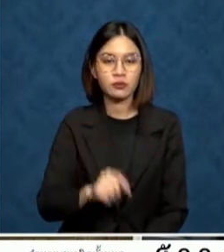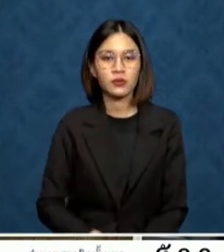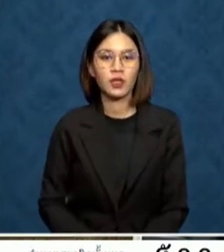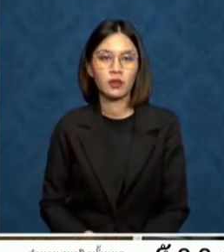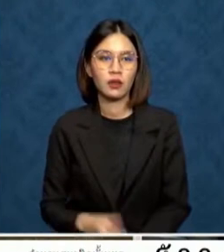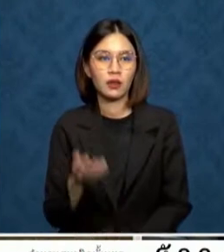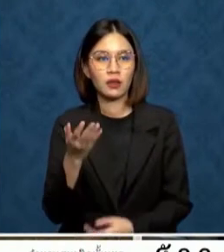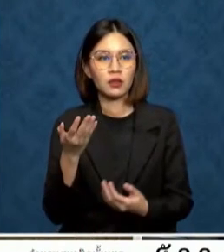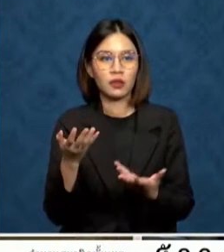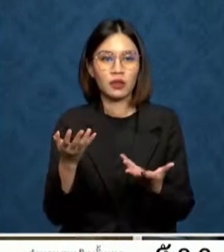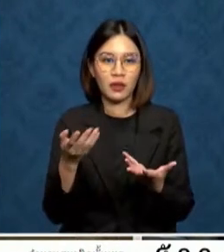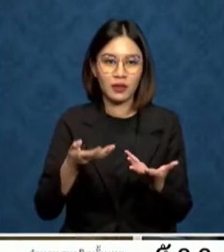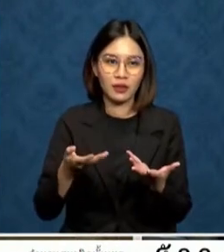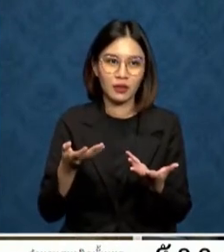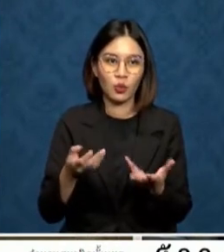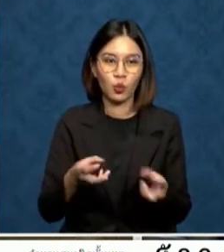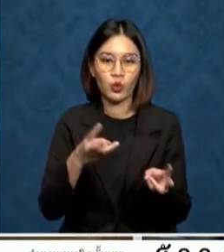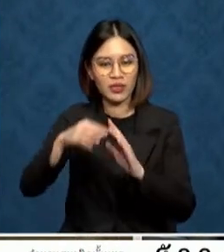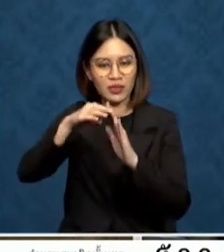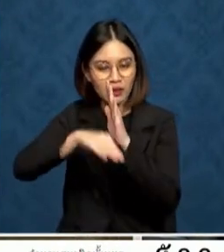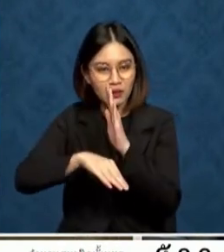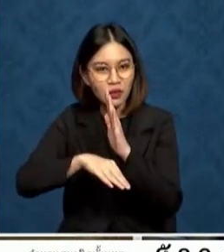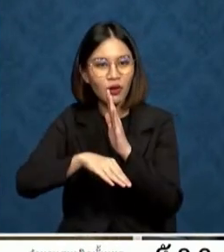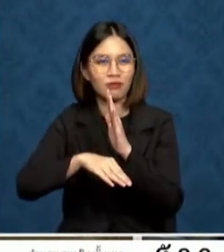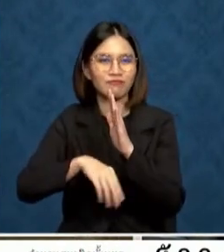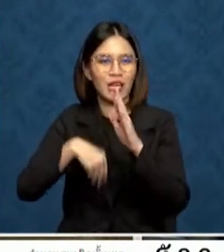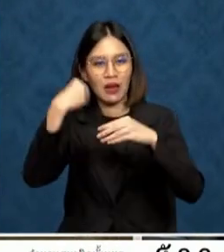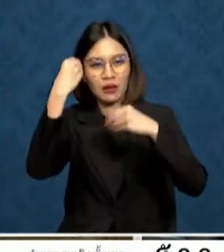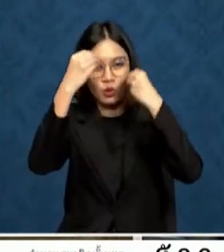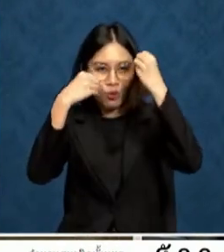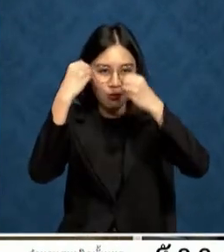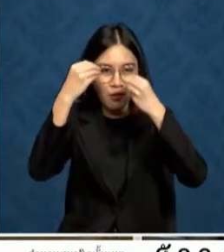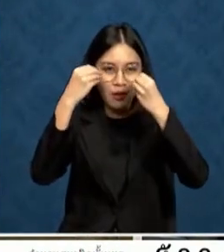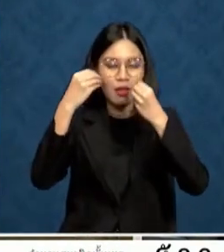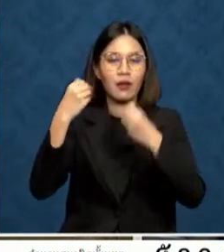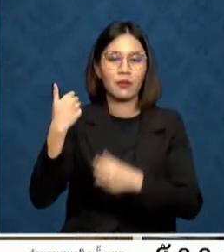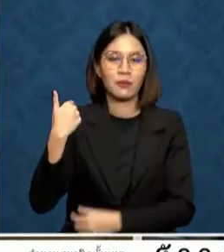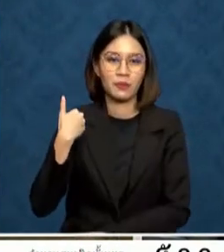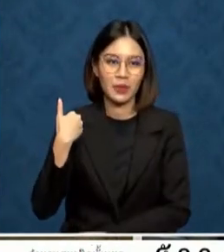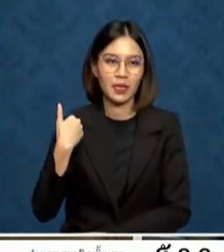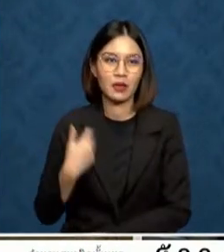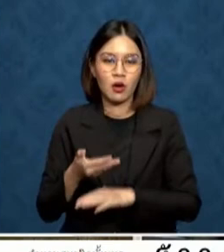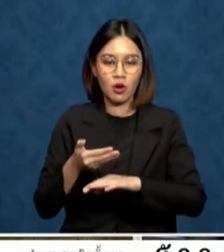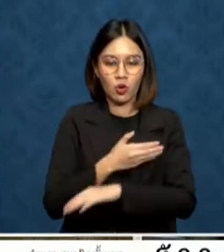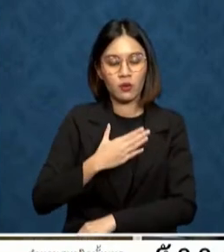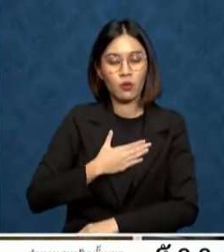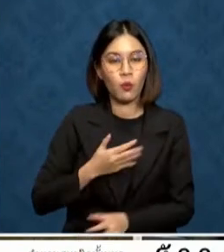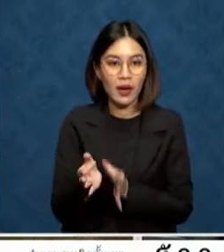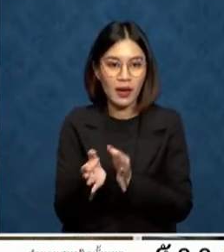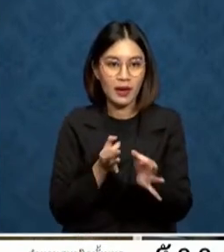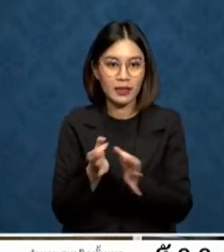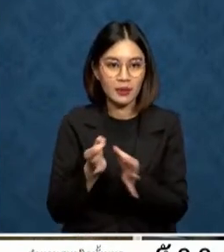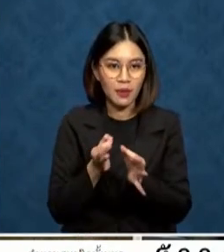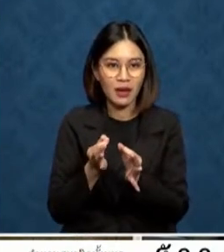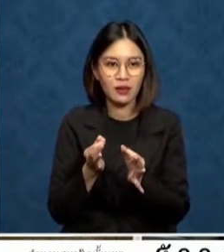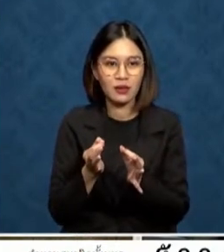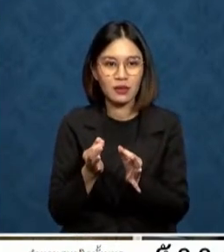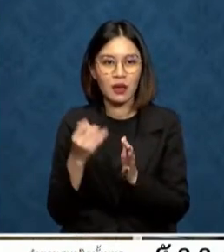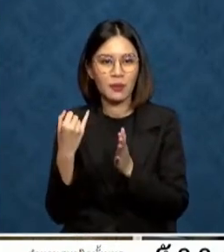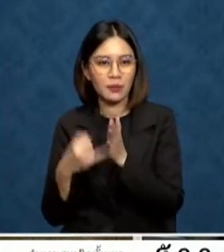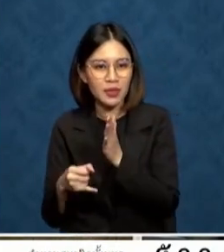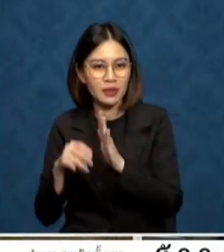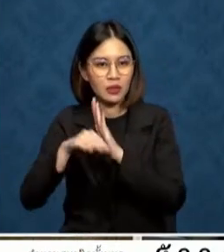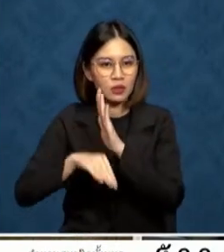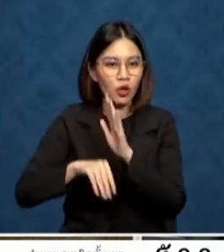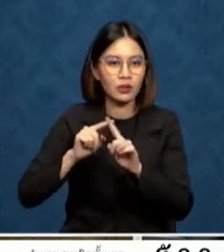ใหลที่ท่านตามหาแต่ทิศทางของท่านเนี่ยมันกำลังหลงทางอยู่แต่ก่อนที่ผมจะอธิบายว่าท่านหลงทางอย่างไรขอ